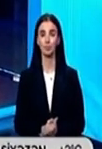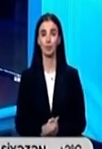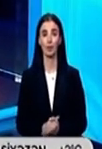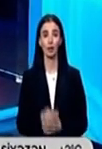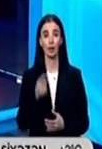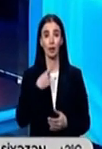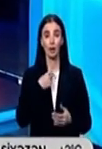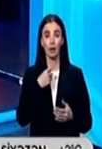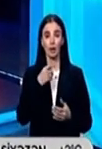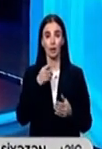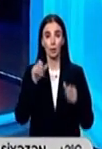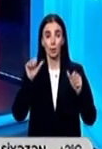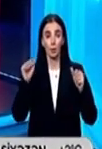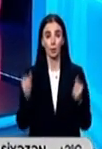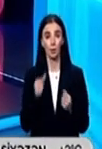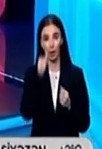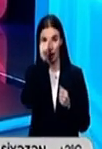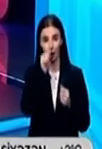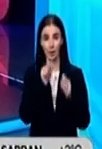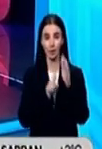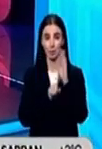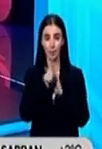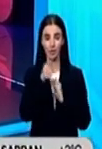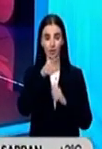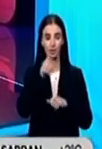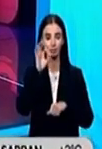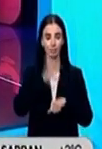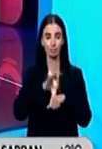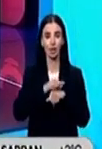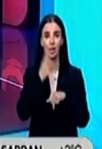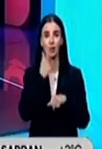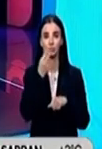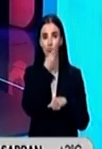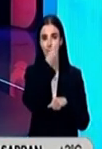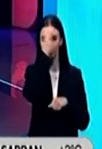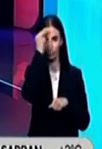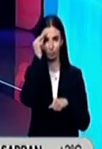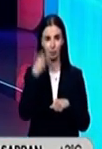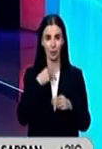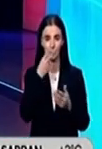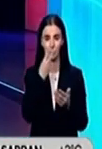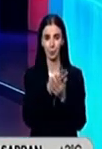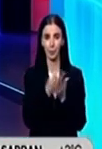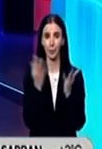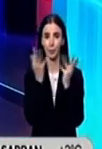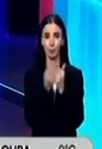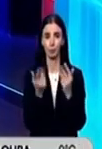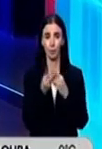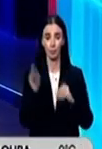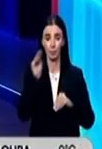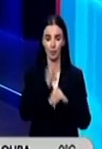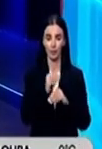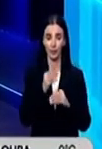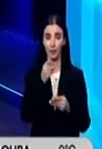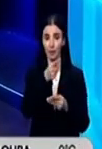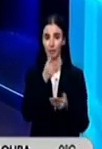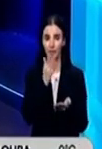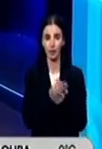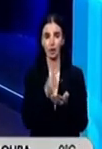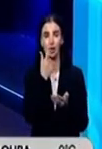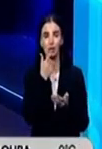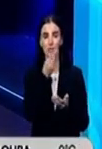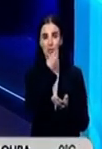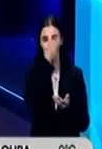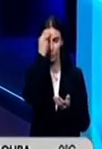Aktuallığını qış ayları gəldikdən bəri itirməyən qızılca xəstəliyi ilə bağlı sual doğuran məqamlar artır. Belə ki, onu bəzən su çiçəyi və